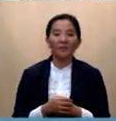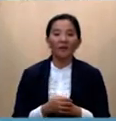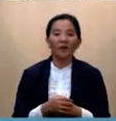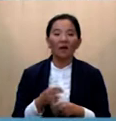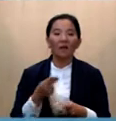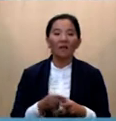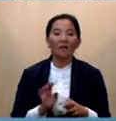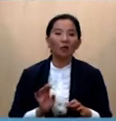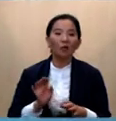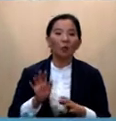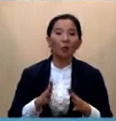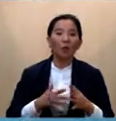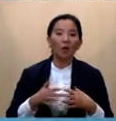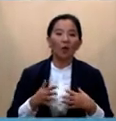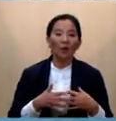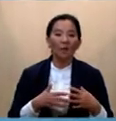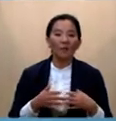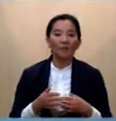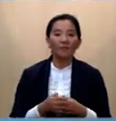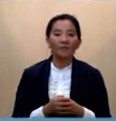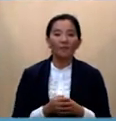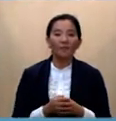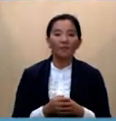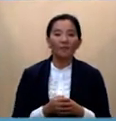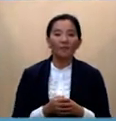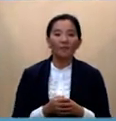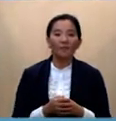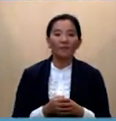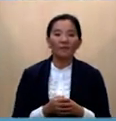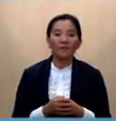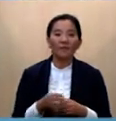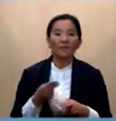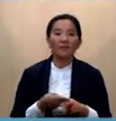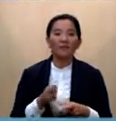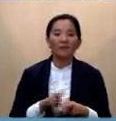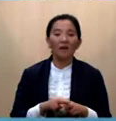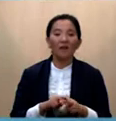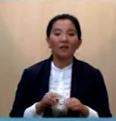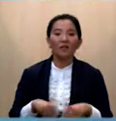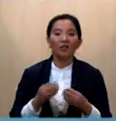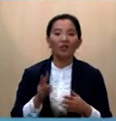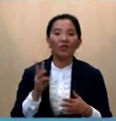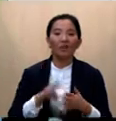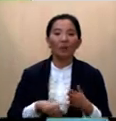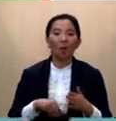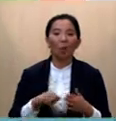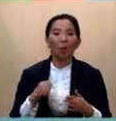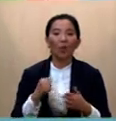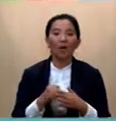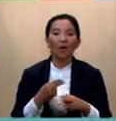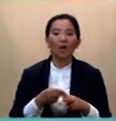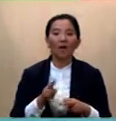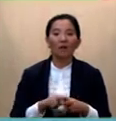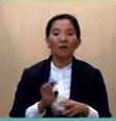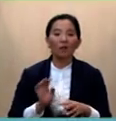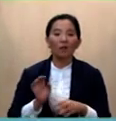Толчок руками, толчок руками. За это назначается штрафной удар. Но этот